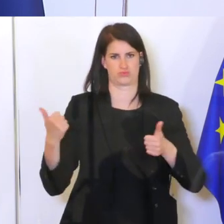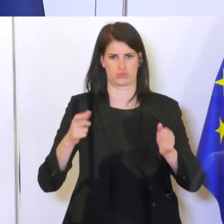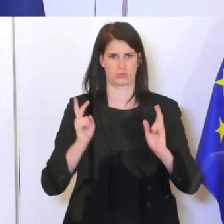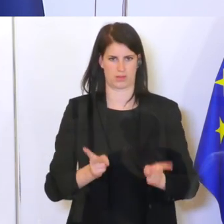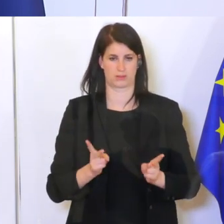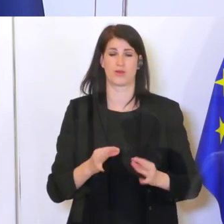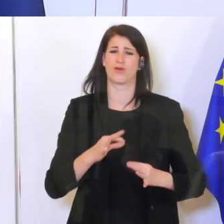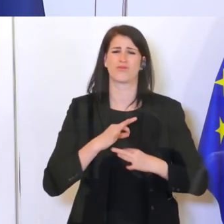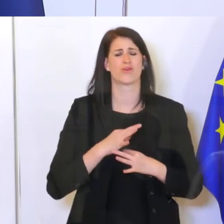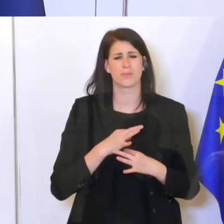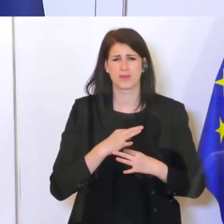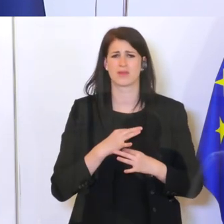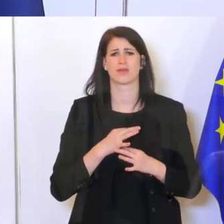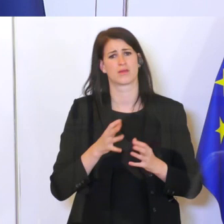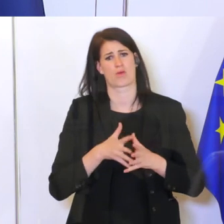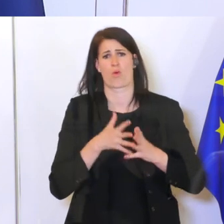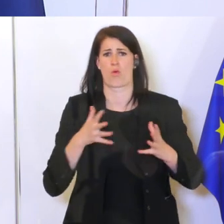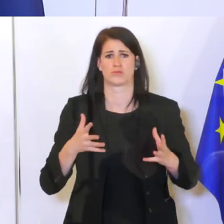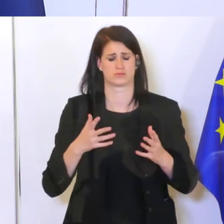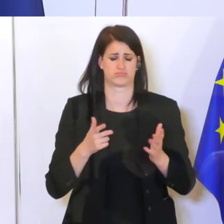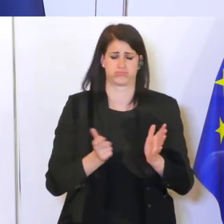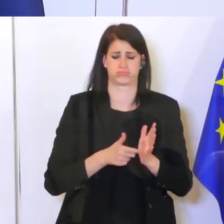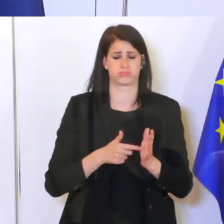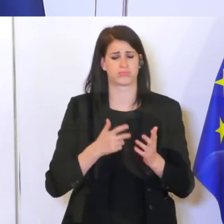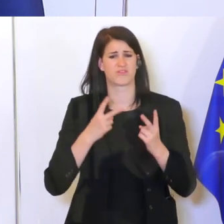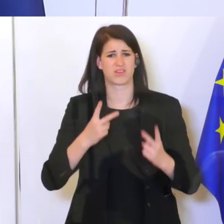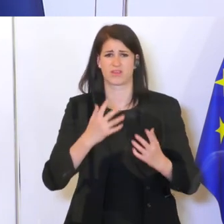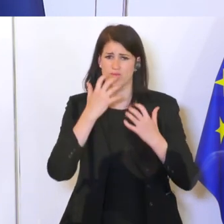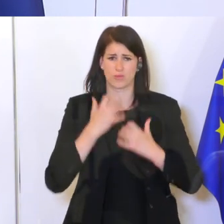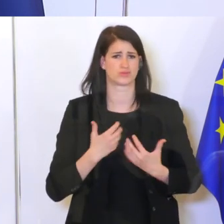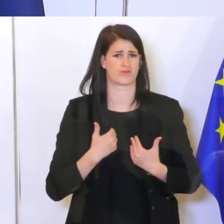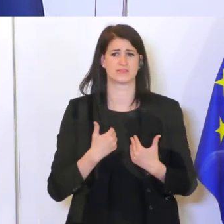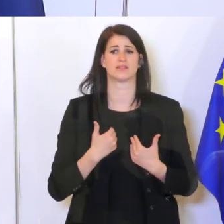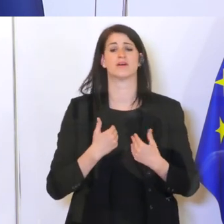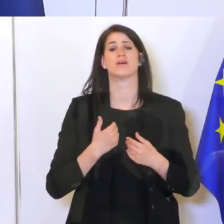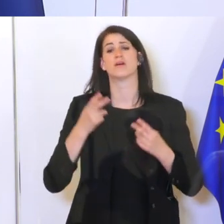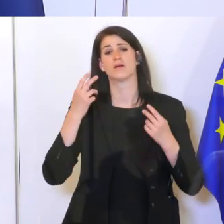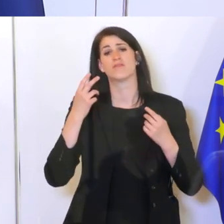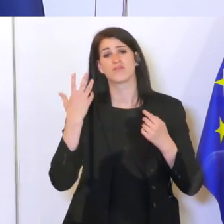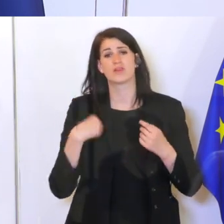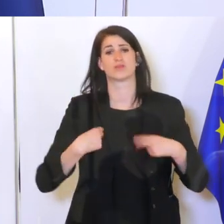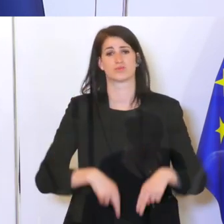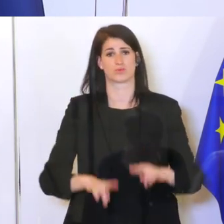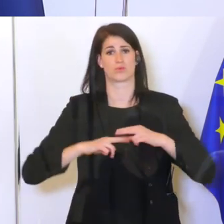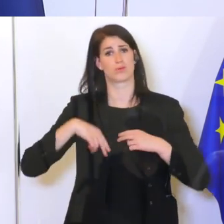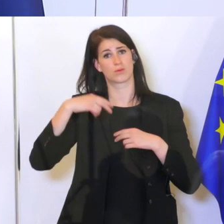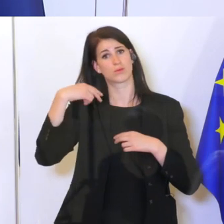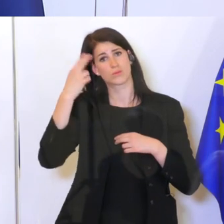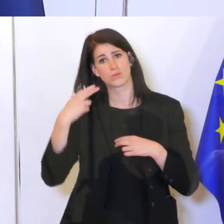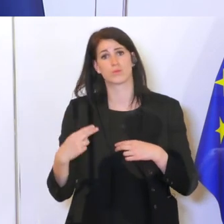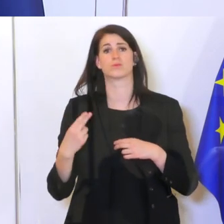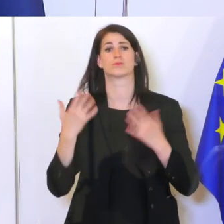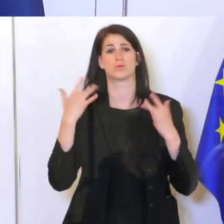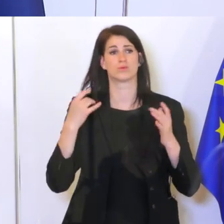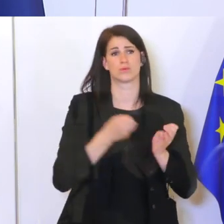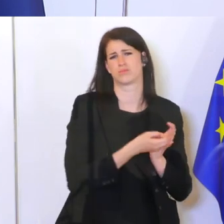Anliegen, dass das Kunst- und Kulturleben in all seiner Vielfalt und in all seiner Breite wieder möglich ist. Das ist ganz, ganz wichtig, aber